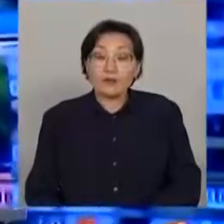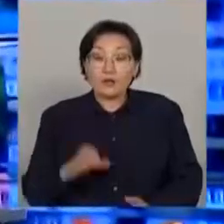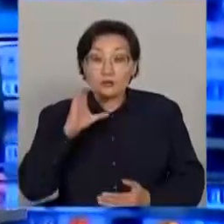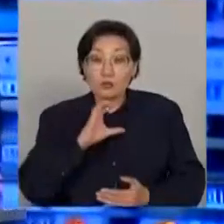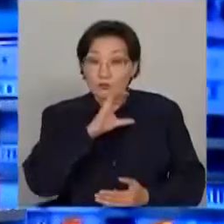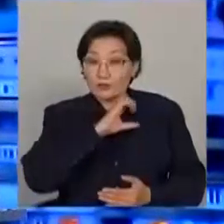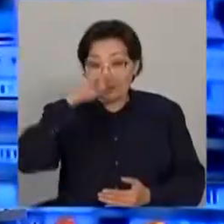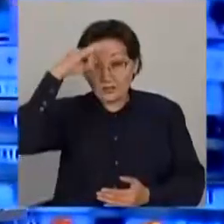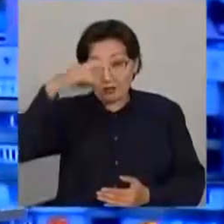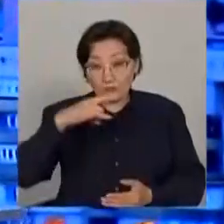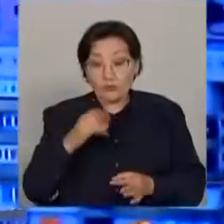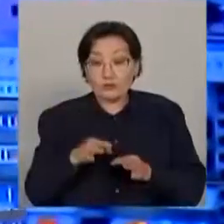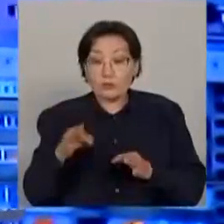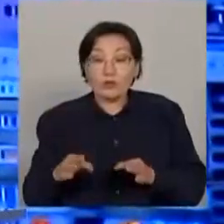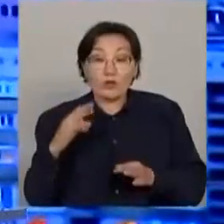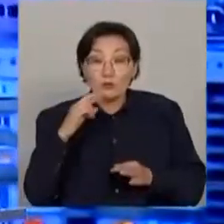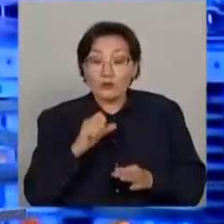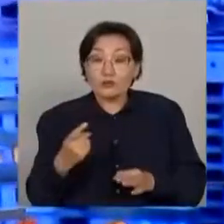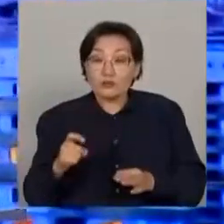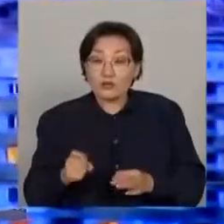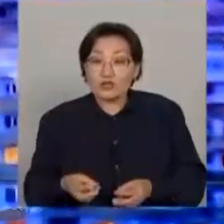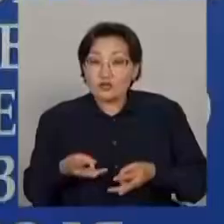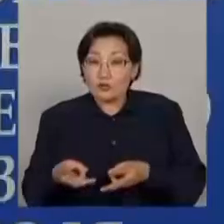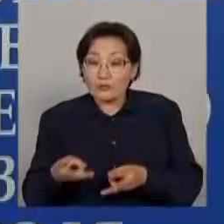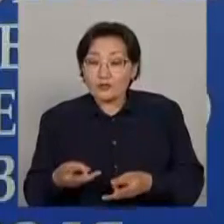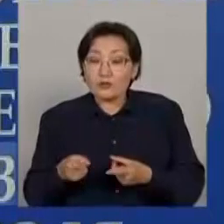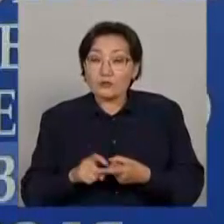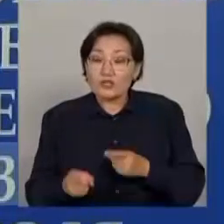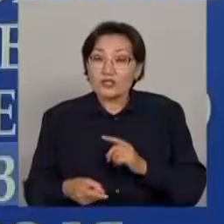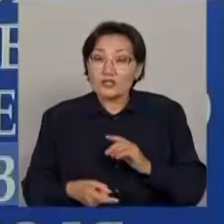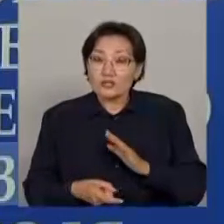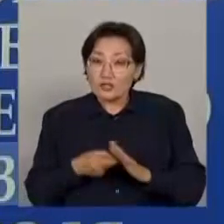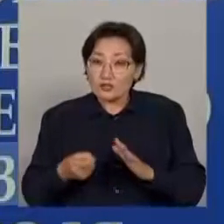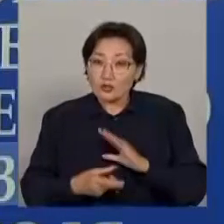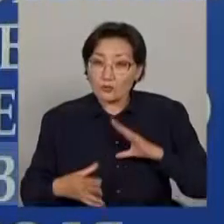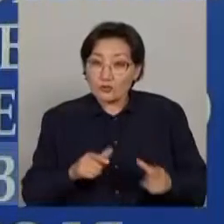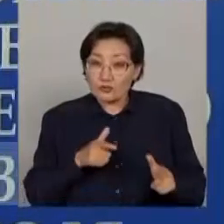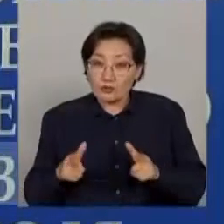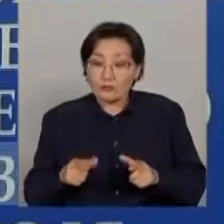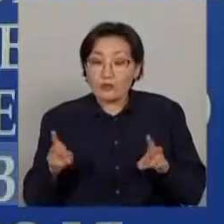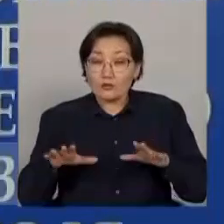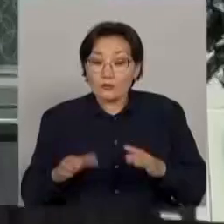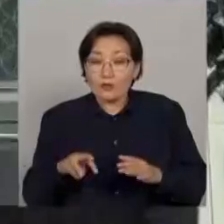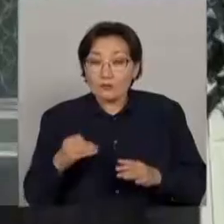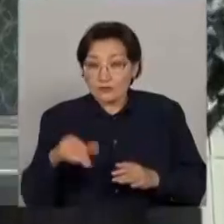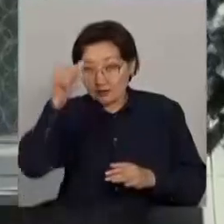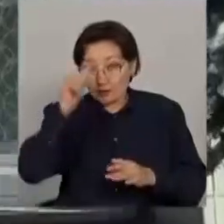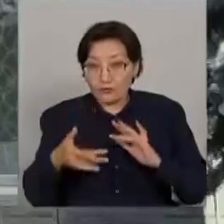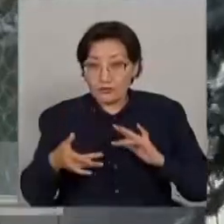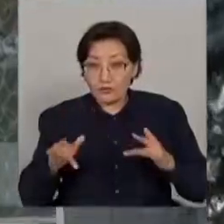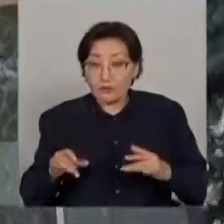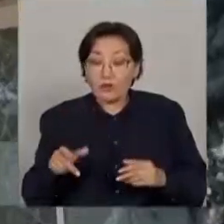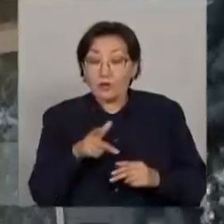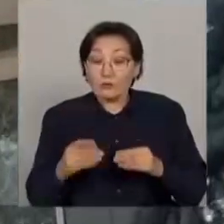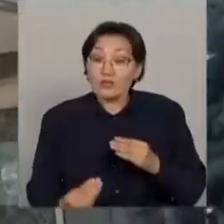Солтүстік Қазақстан облысында улы химикаттың төгілуіне байланысты тексеру нәтижелері шықты. Оқиға мамыр айында болып, әлеуметтік желіде бейне